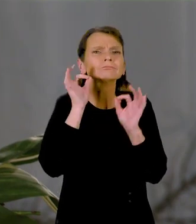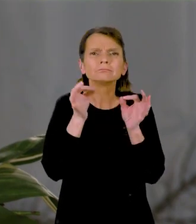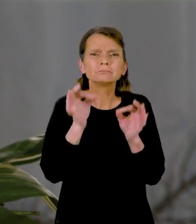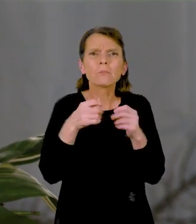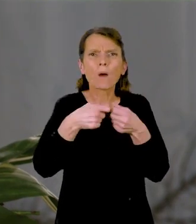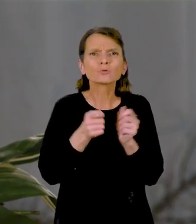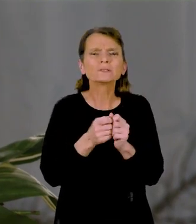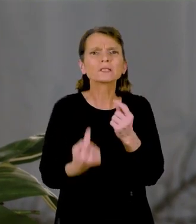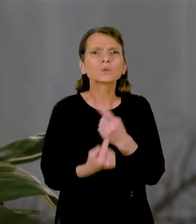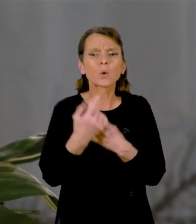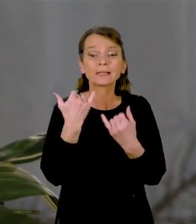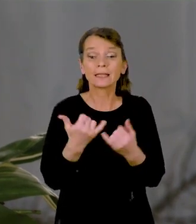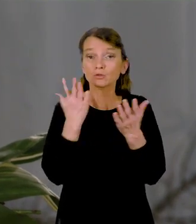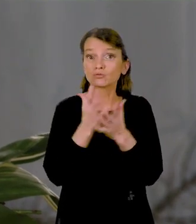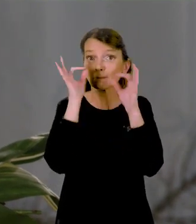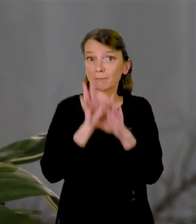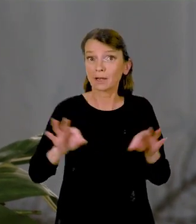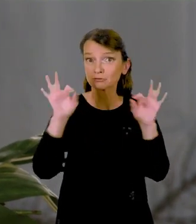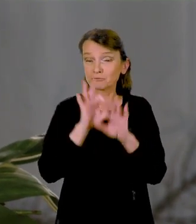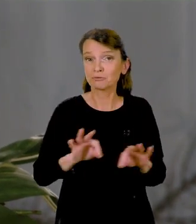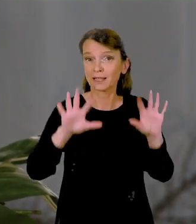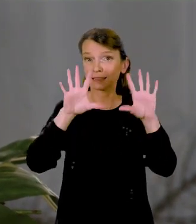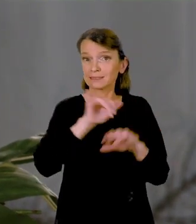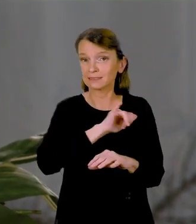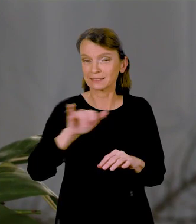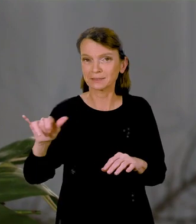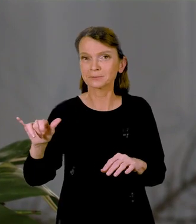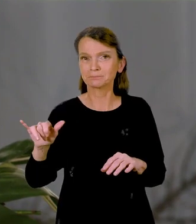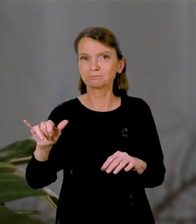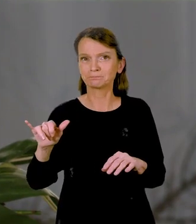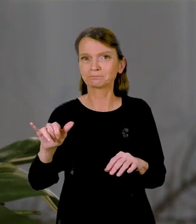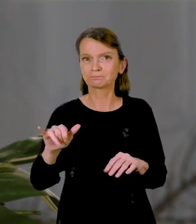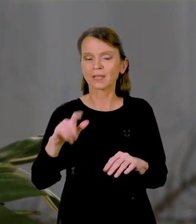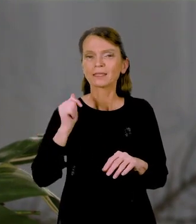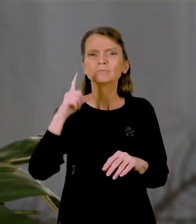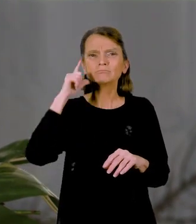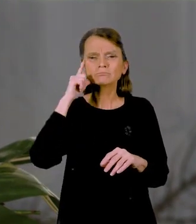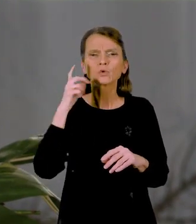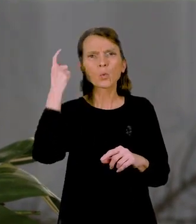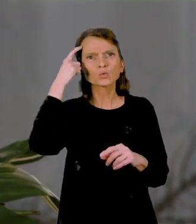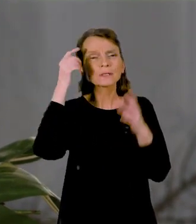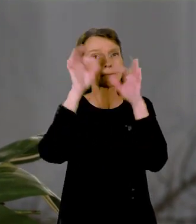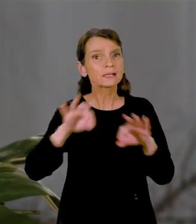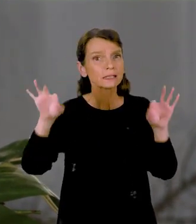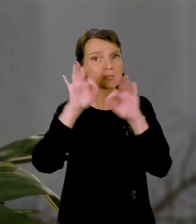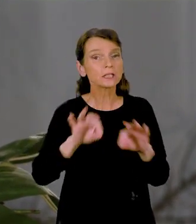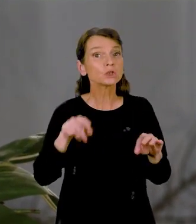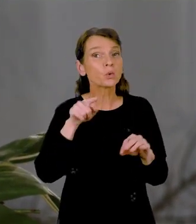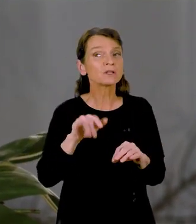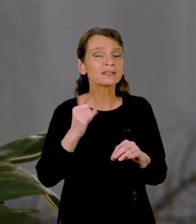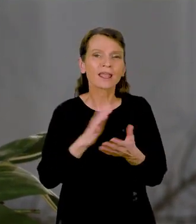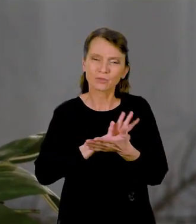kulturni dogodek, ki letos praznuje svojo prvo desetletnico. Je osrednja kulturna prireditev, ki mi je,